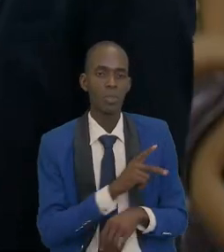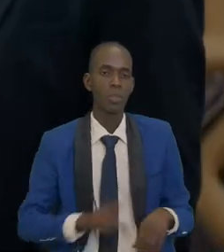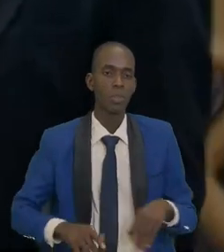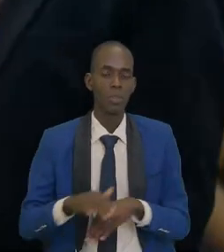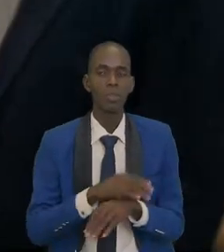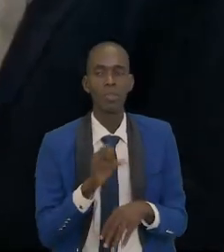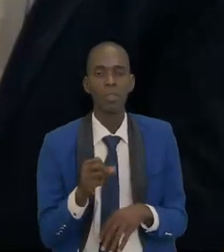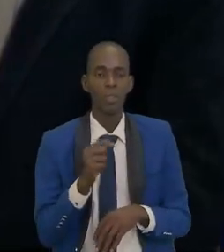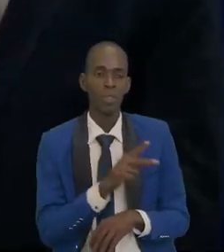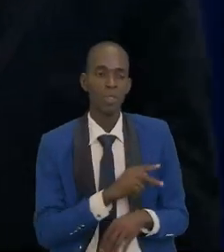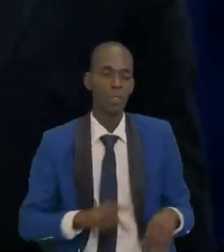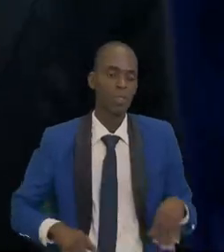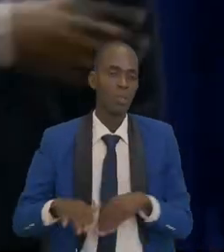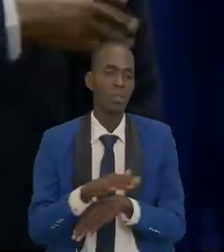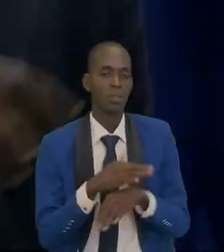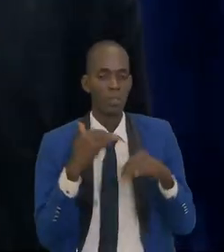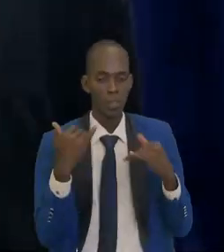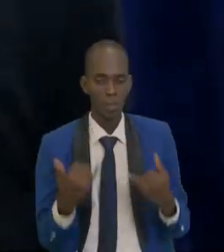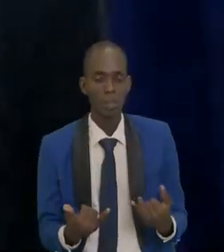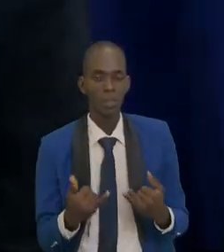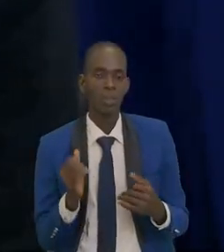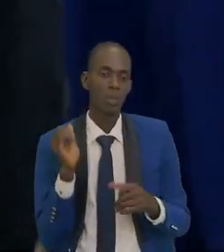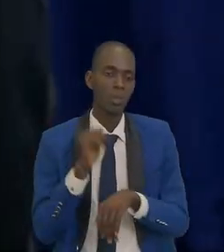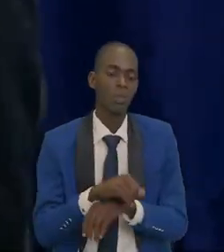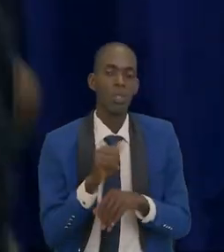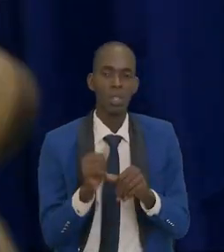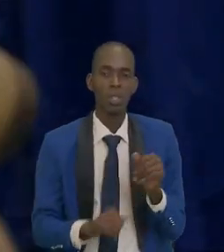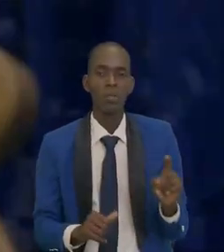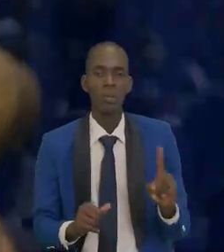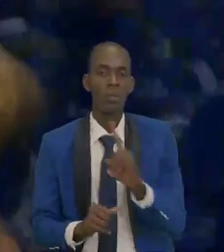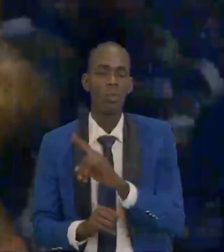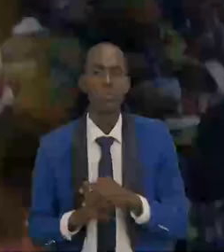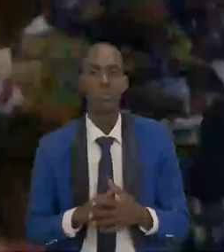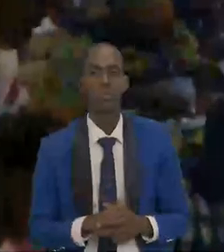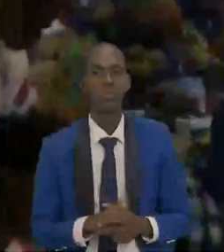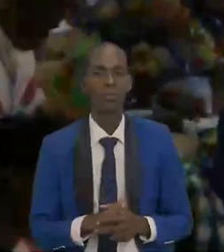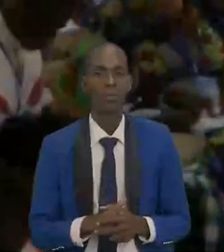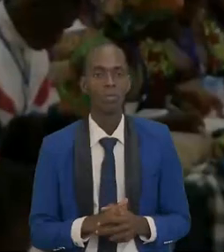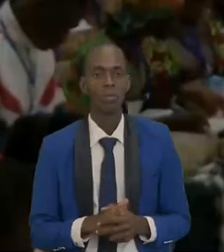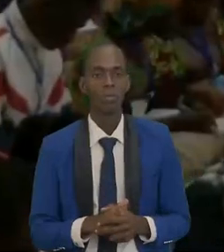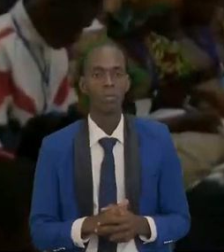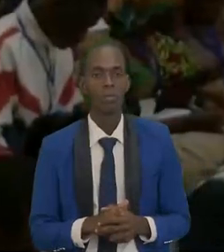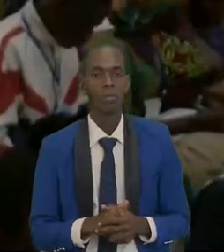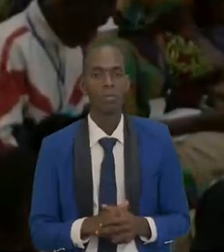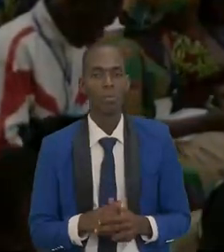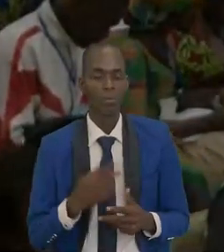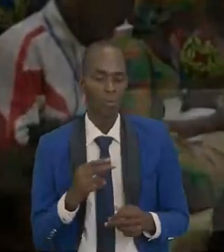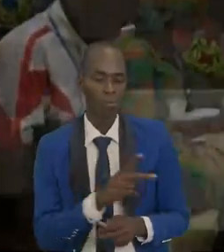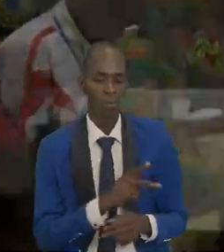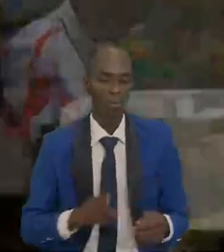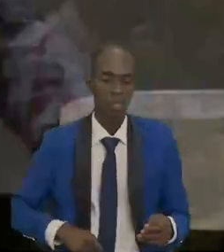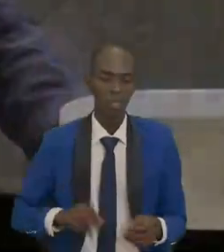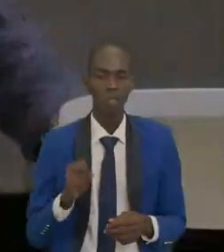Les royaumes maintenant, de nos jours, arrivent à subjuguer tout le monde. Les royaumes